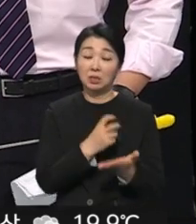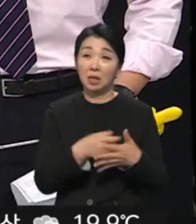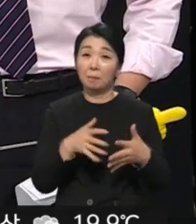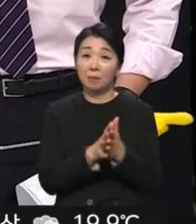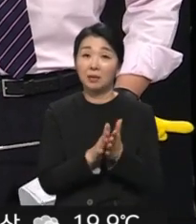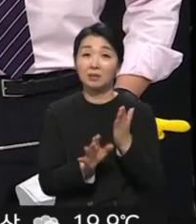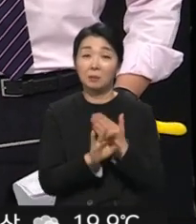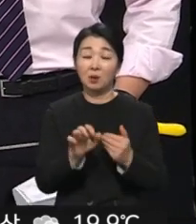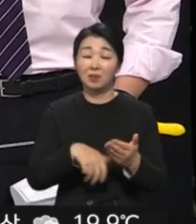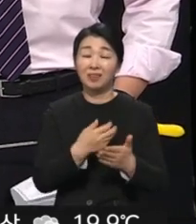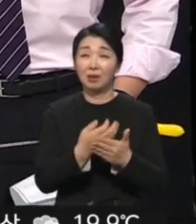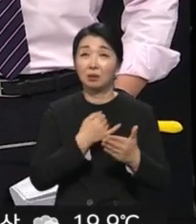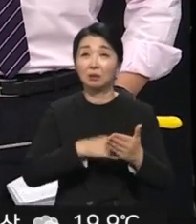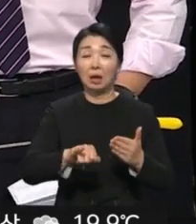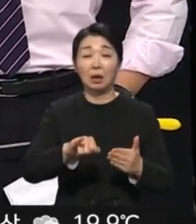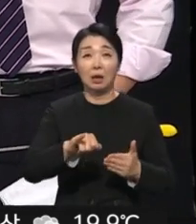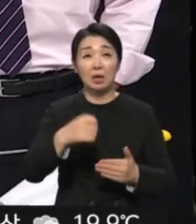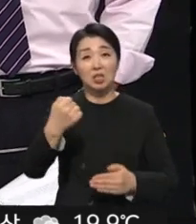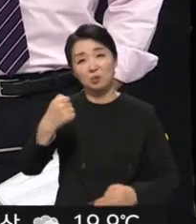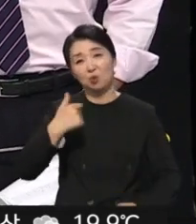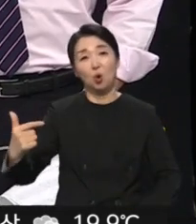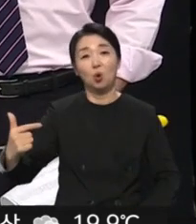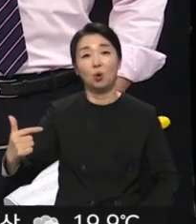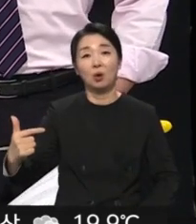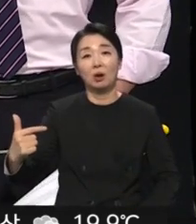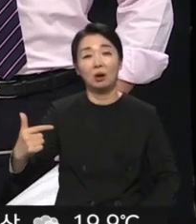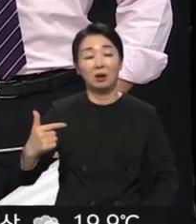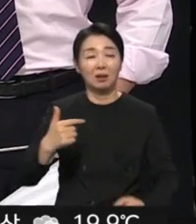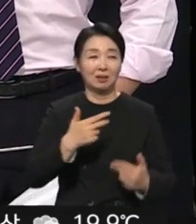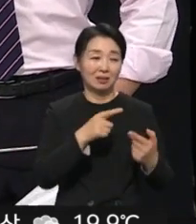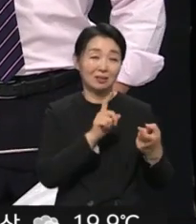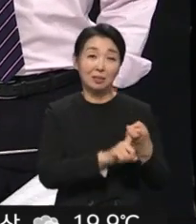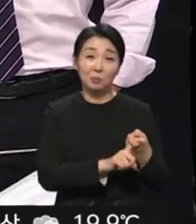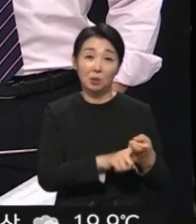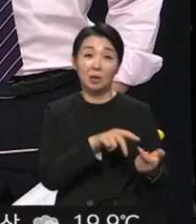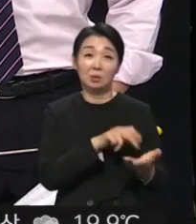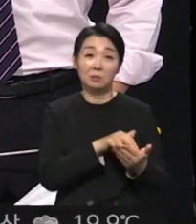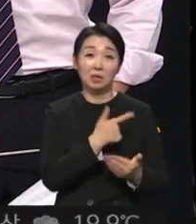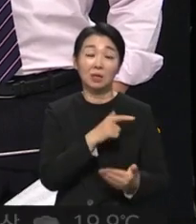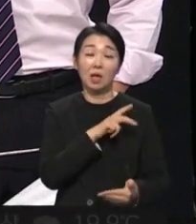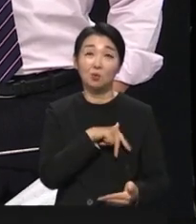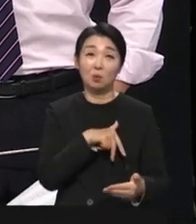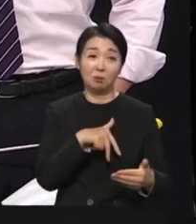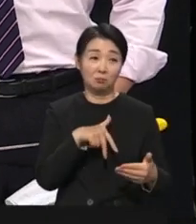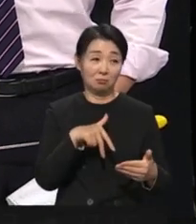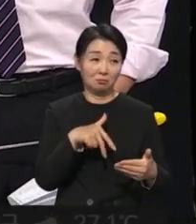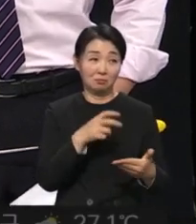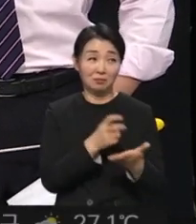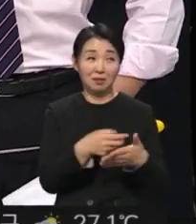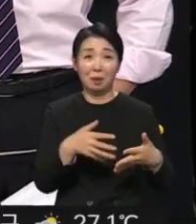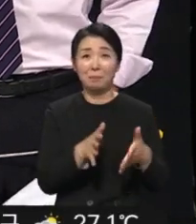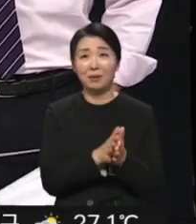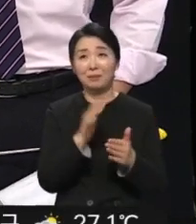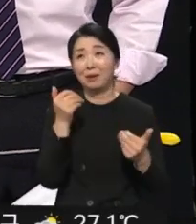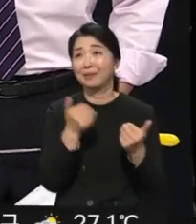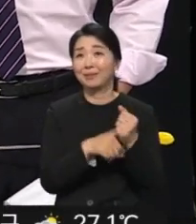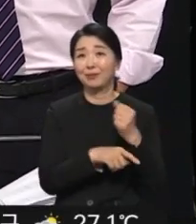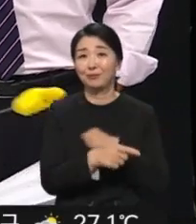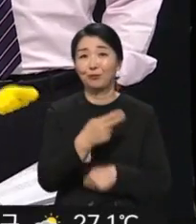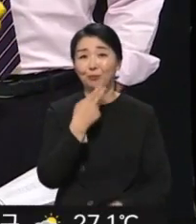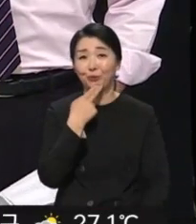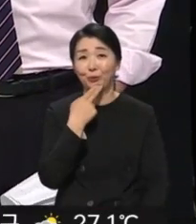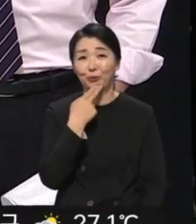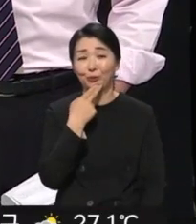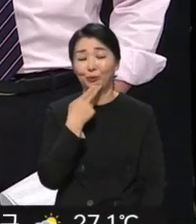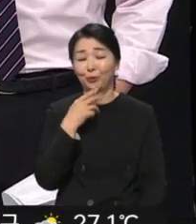입김이 지금보다 세질 것이란 전망이 나오고 있죠. 친명계 입장에서는 대의원제 폐지를 반대할 이유가 딱히 없을 텐데요.